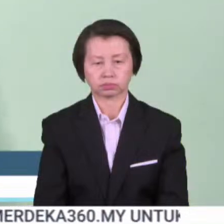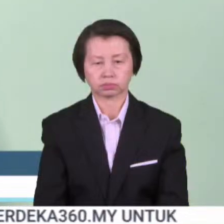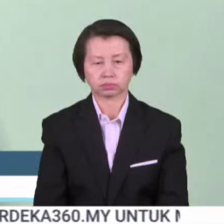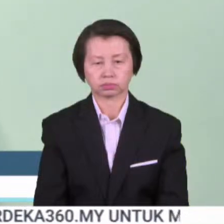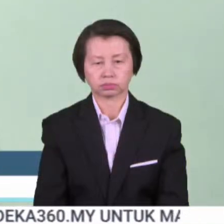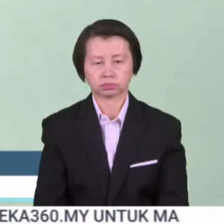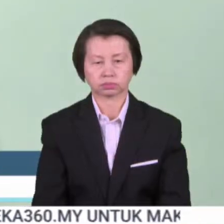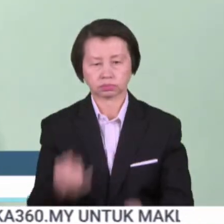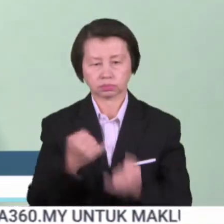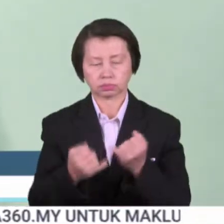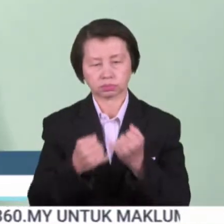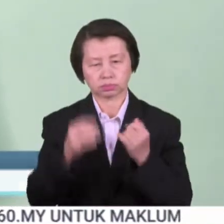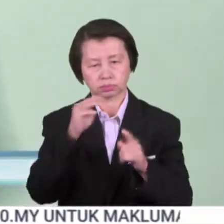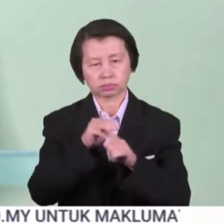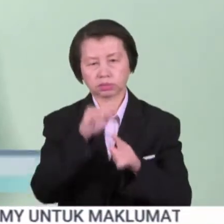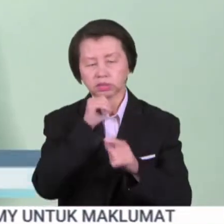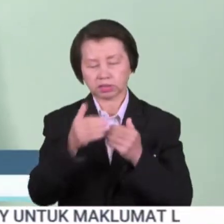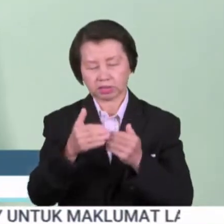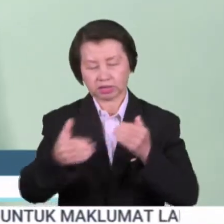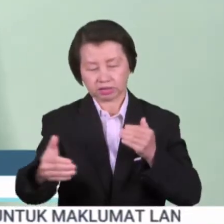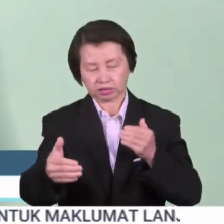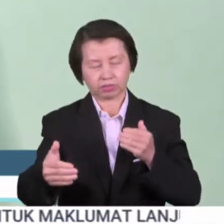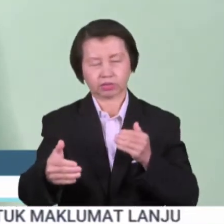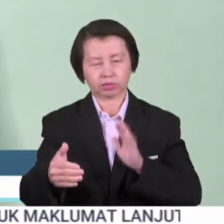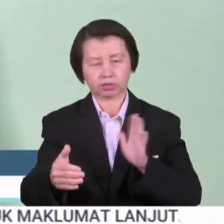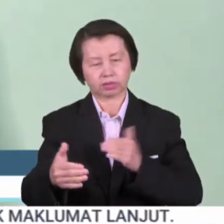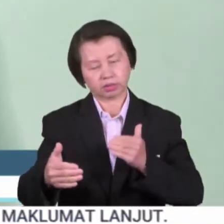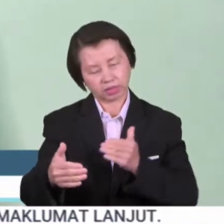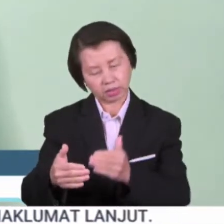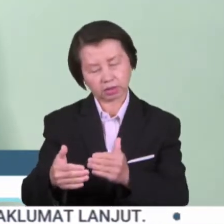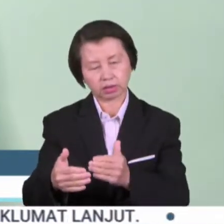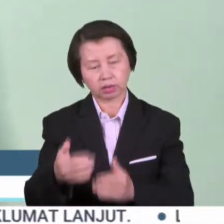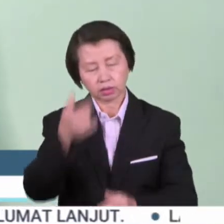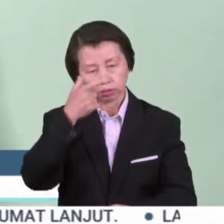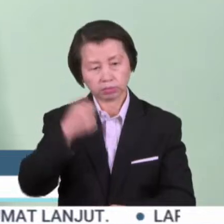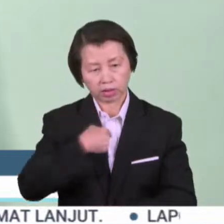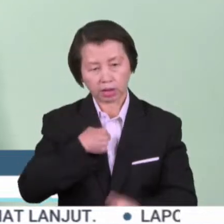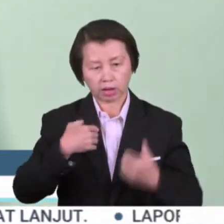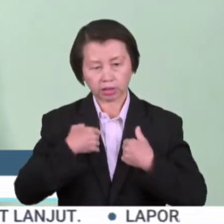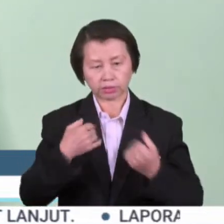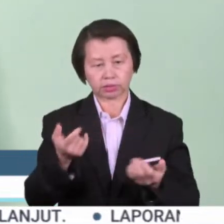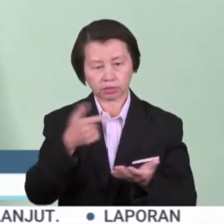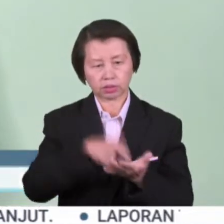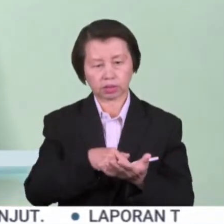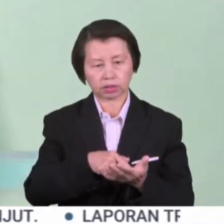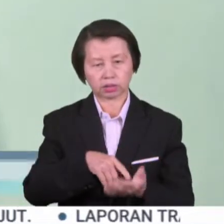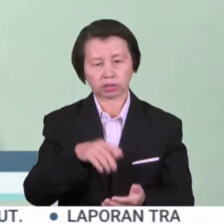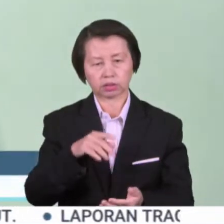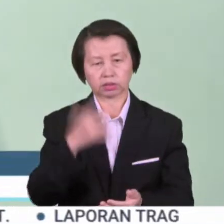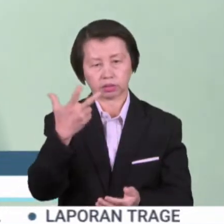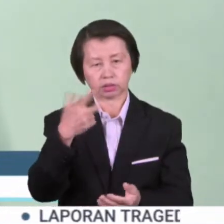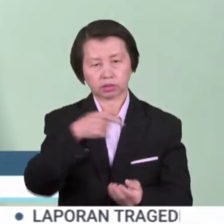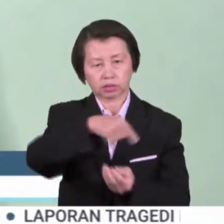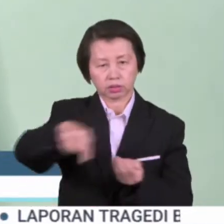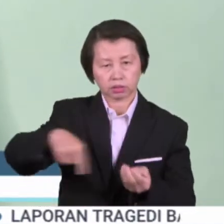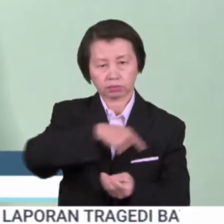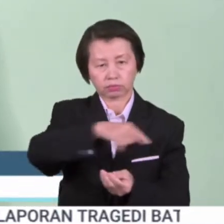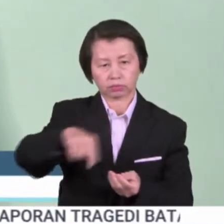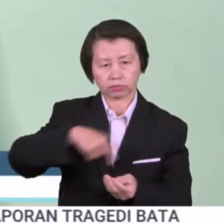19 mata ni Tidaklah terlalu jauh bagi saya kerana ada lagi tiga pusingan